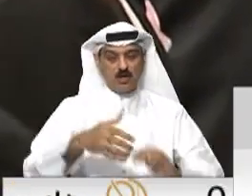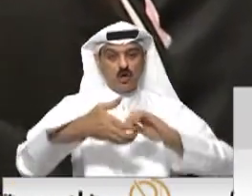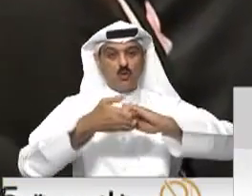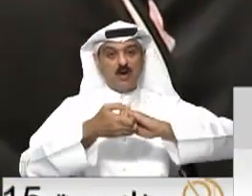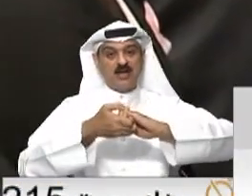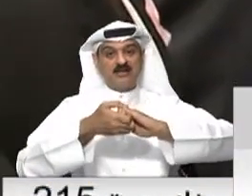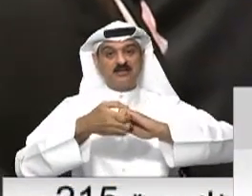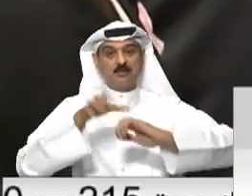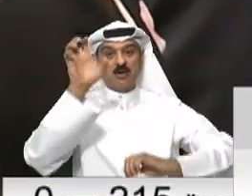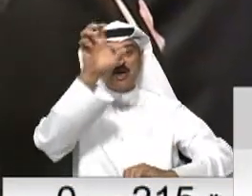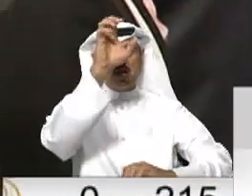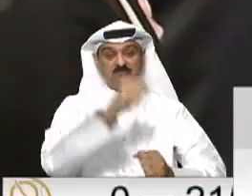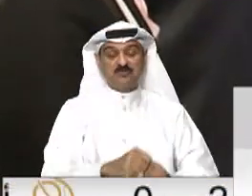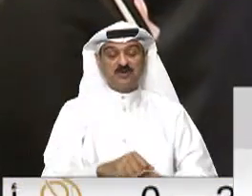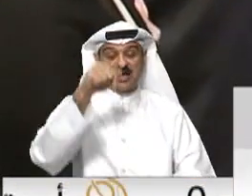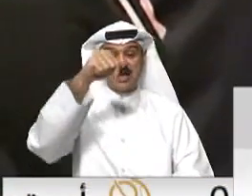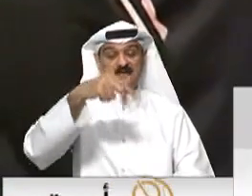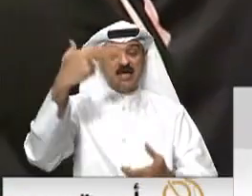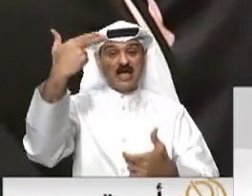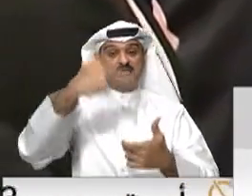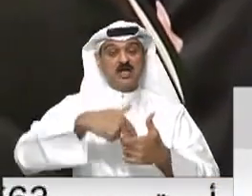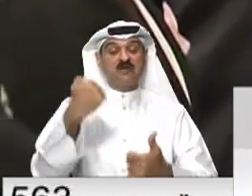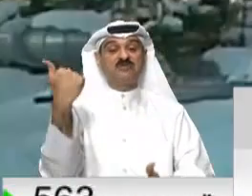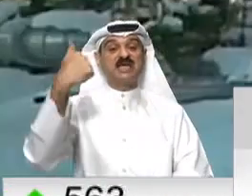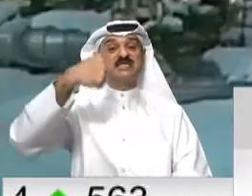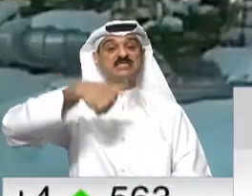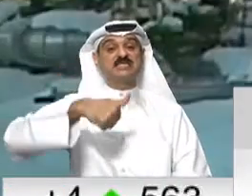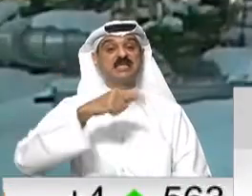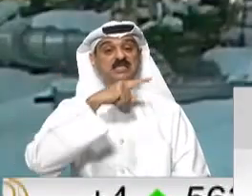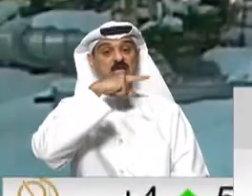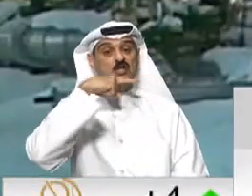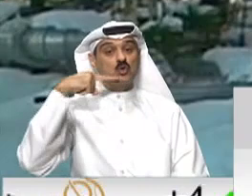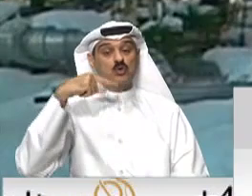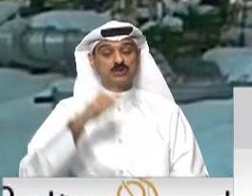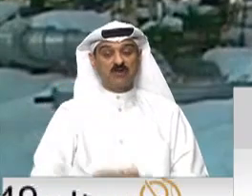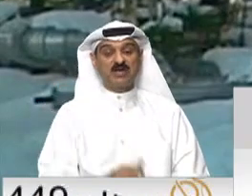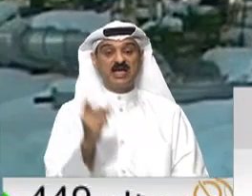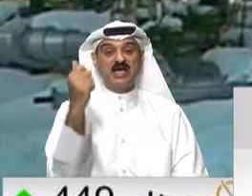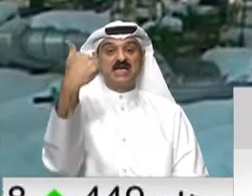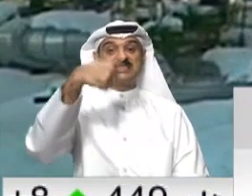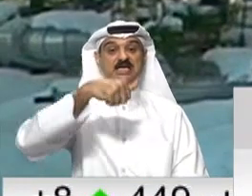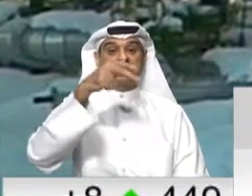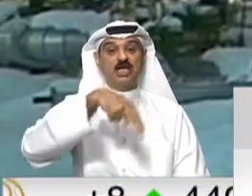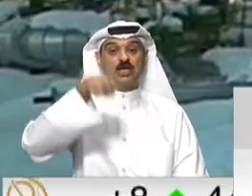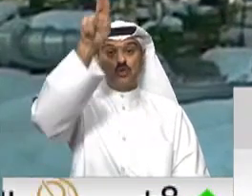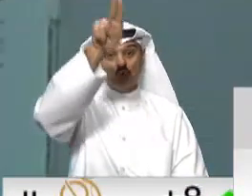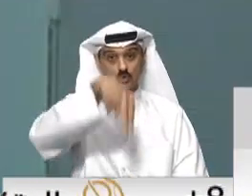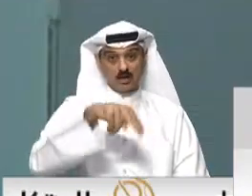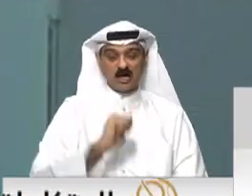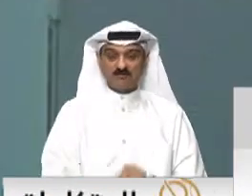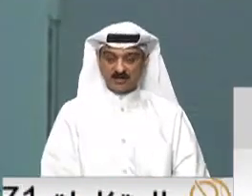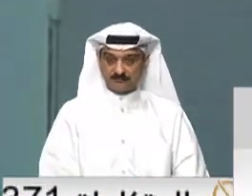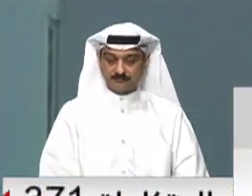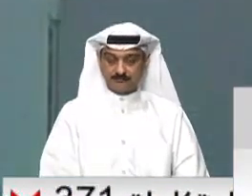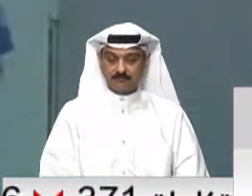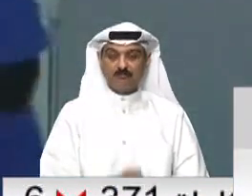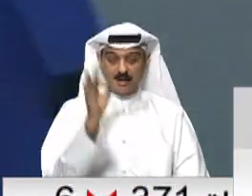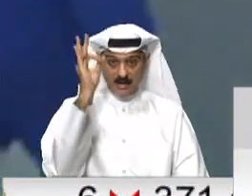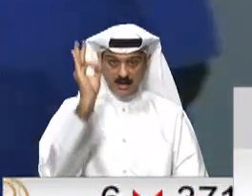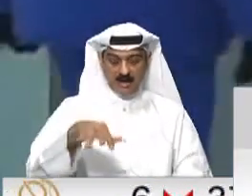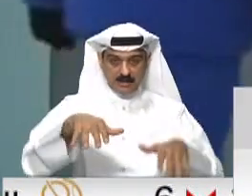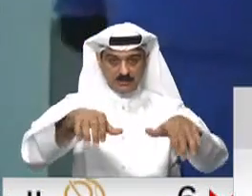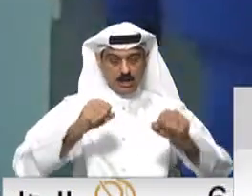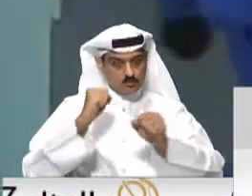عند 60 دولار للبرميل من النفط الروسي المنقول بحرا في اواخر العام الماضي واكد المدير